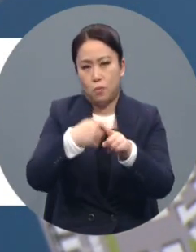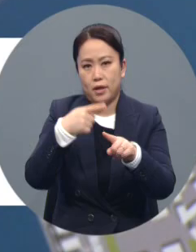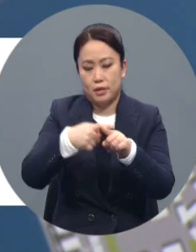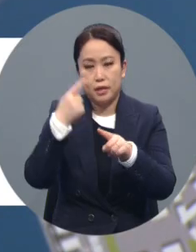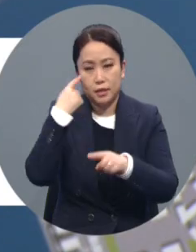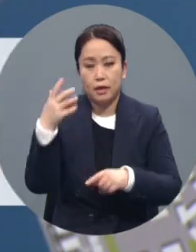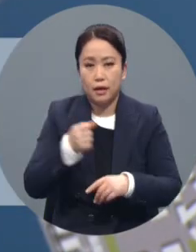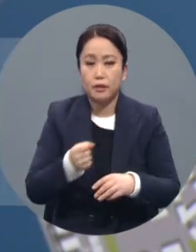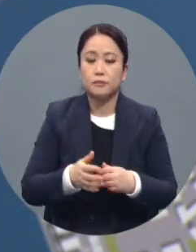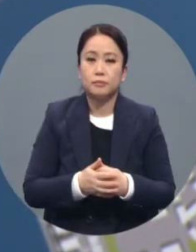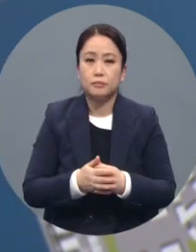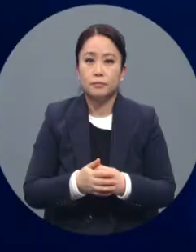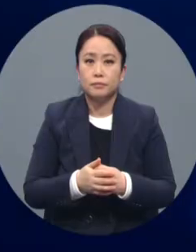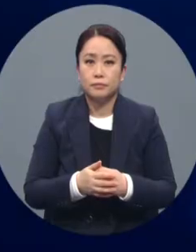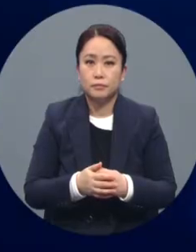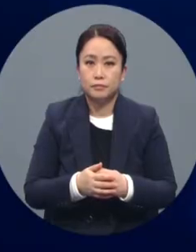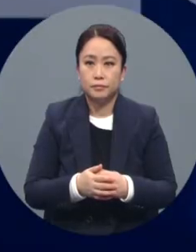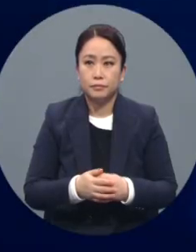생각하고 있습니다.